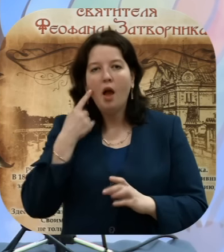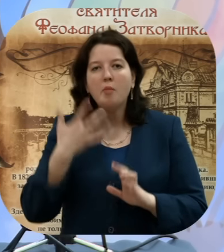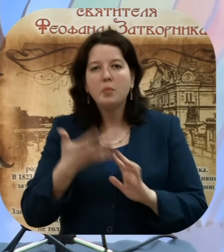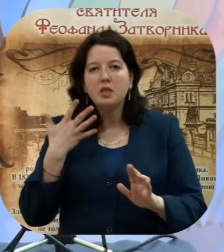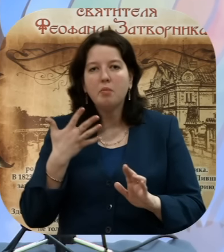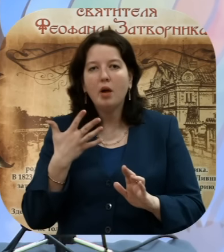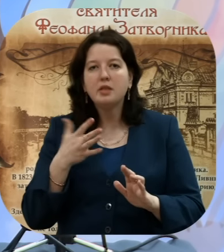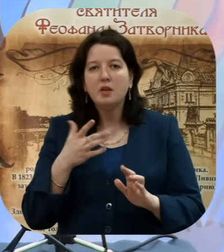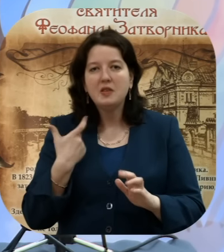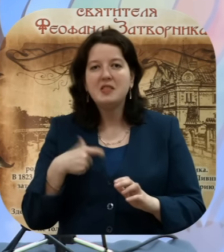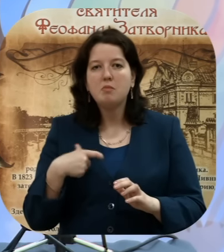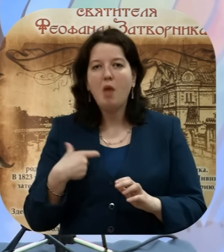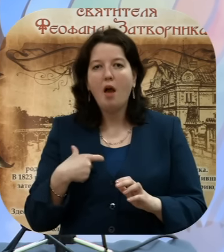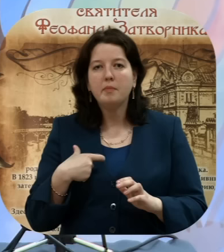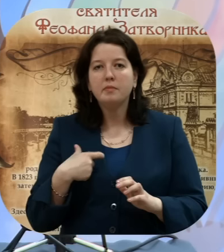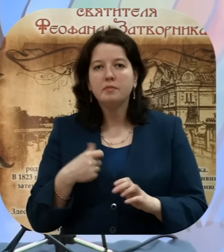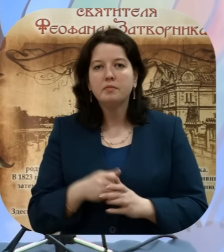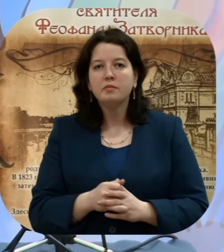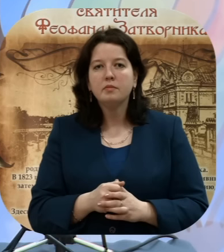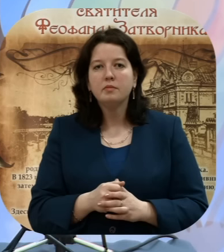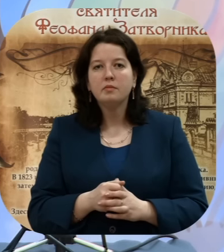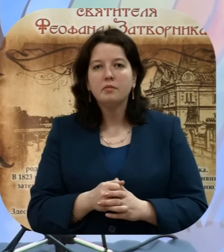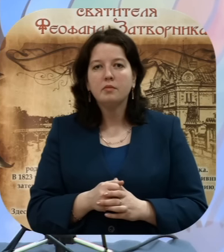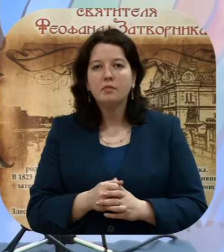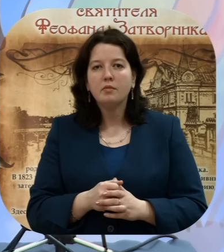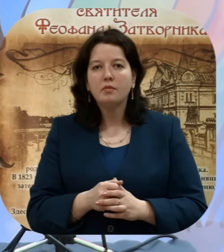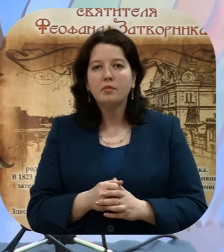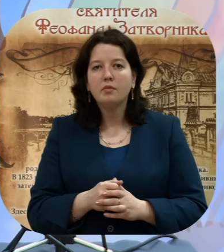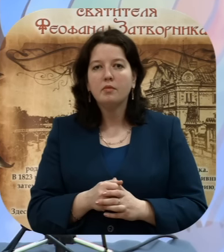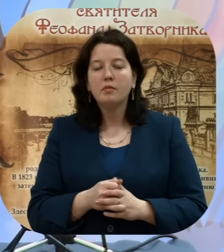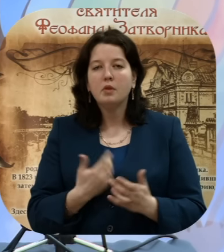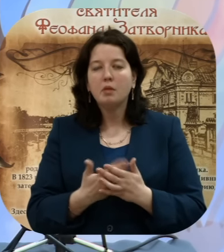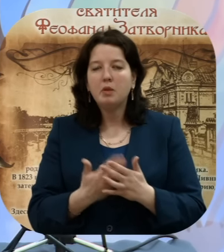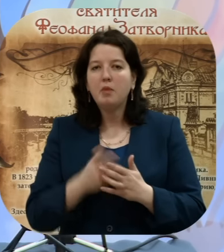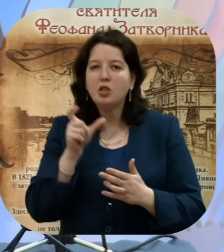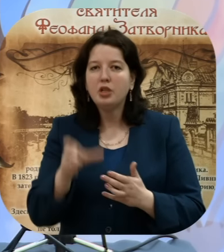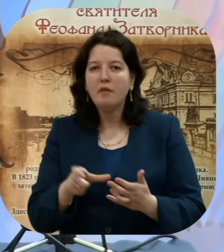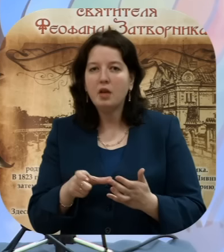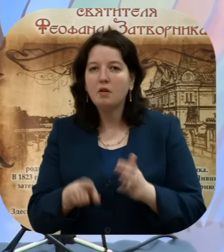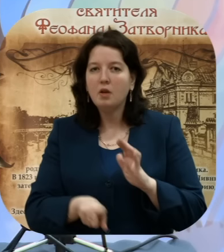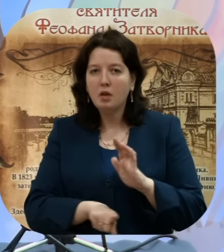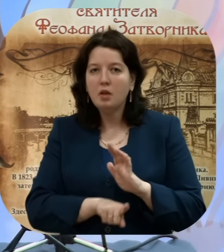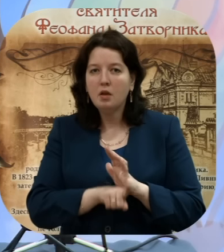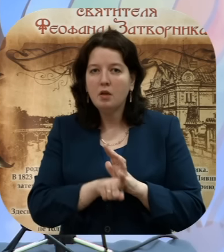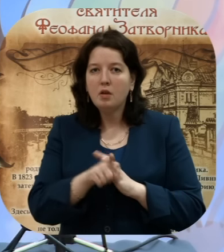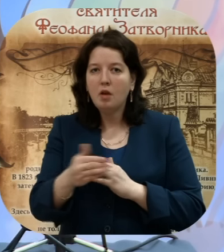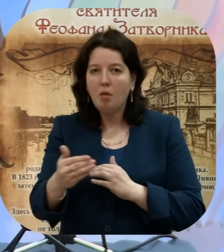понимать, конечно, себя. Я подошел к исповеди.